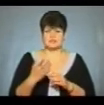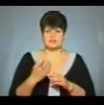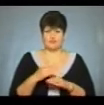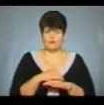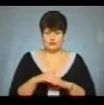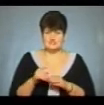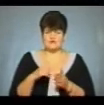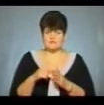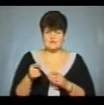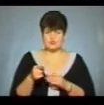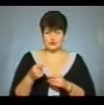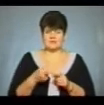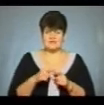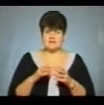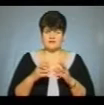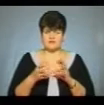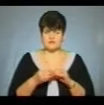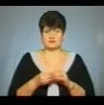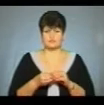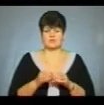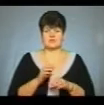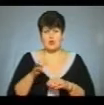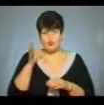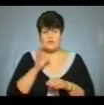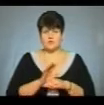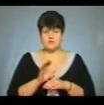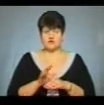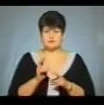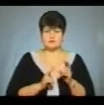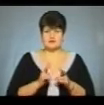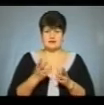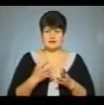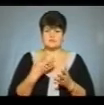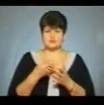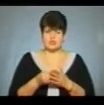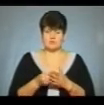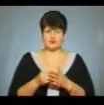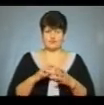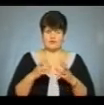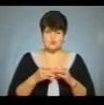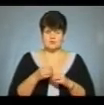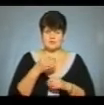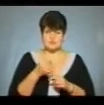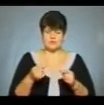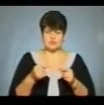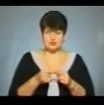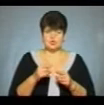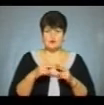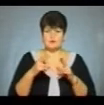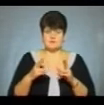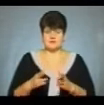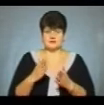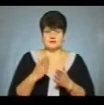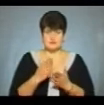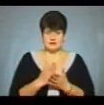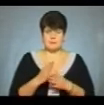Тернополі. Це висновки тріади науково-виробничого підприємства, яке в своєму висновку чітко зазначило, що міст